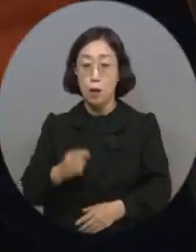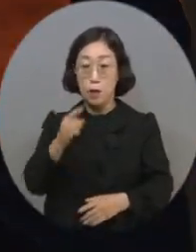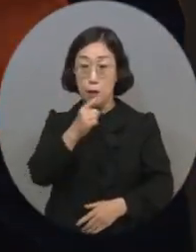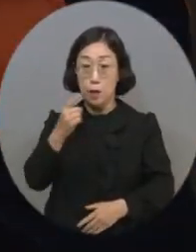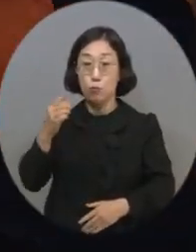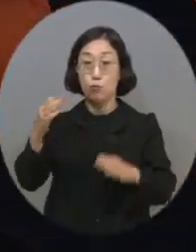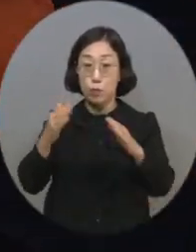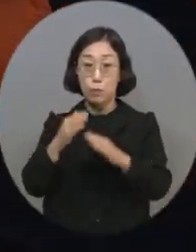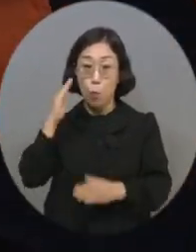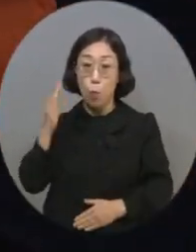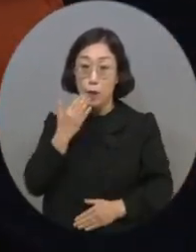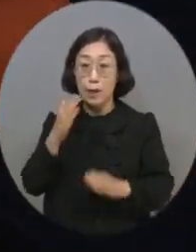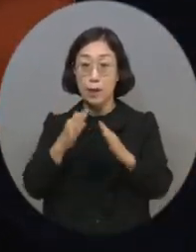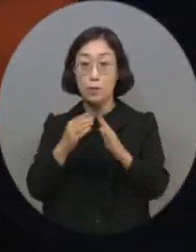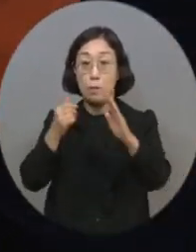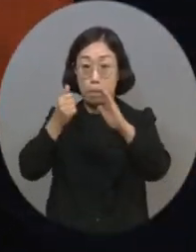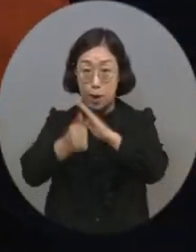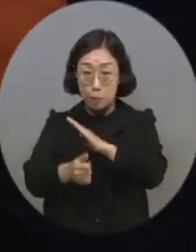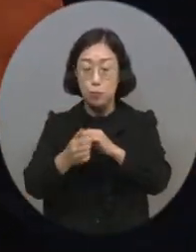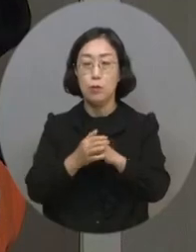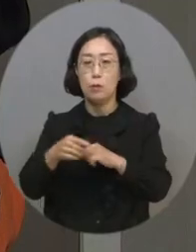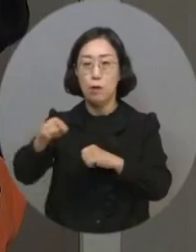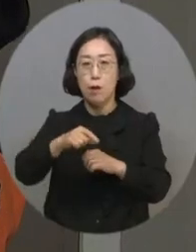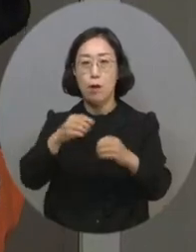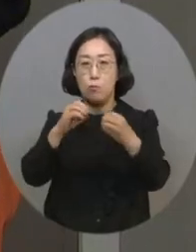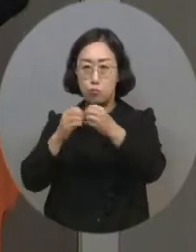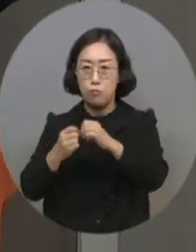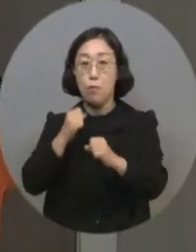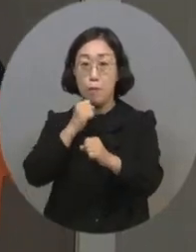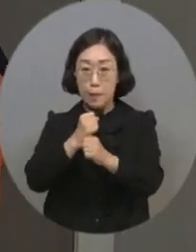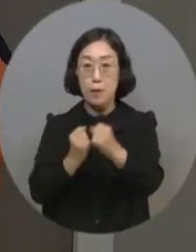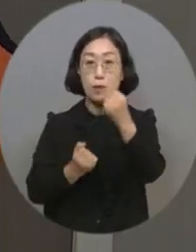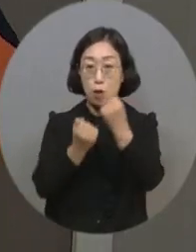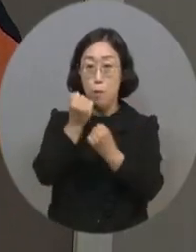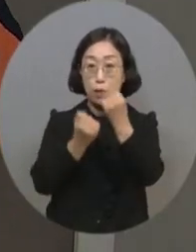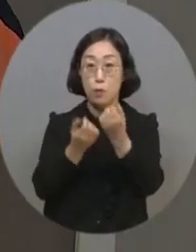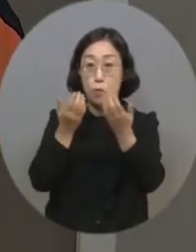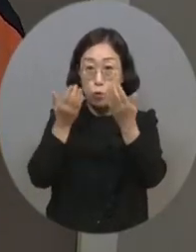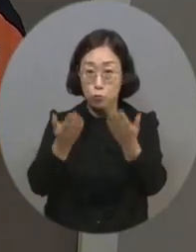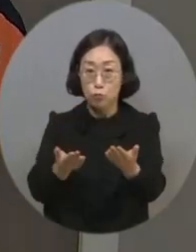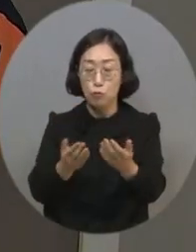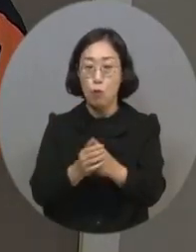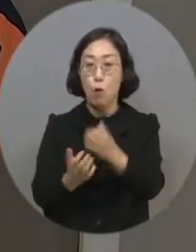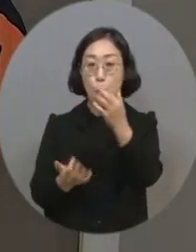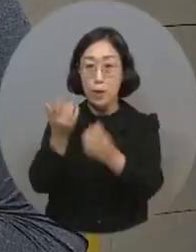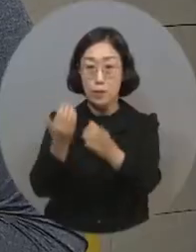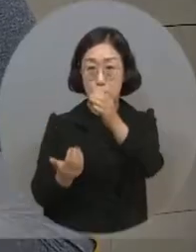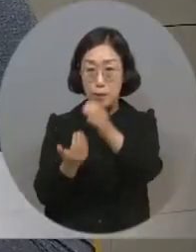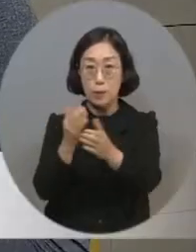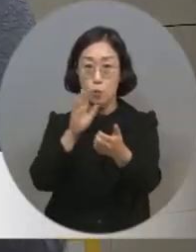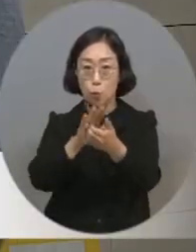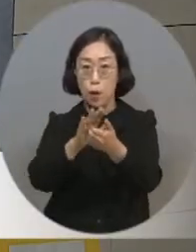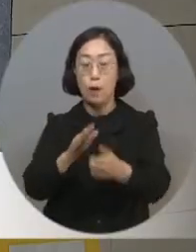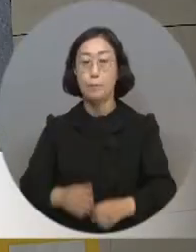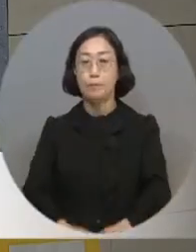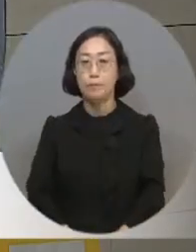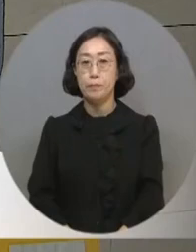용인서부소방서는 청각장애인 가정에 직접 방문해 설치와 설명으로 화재 예방에 함께하고 있습니다.